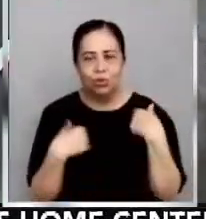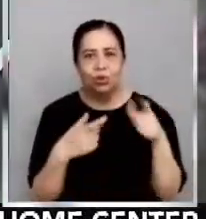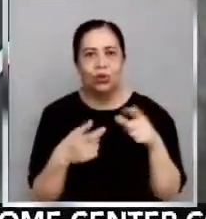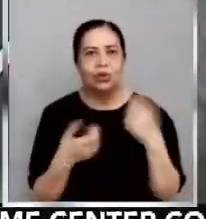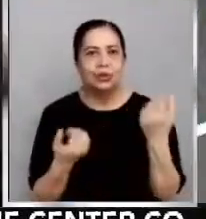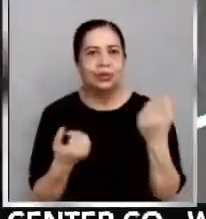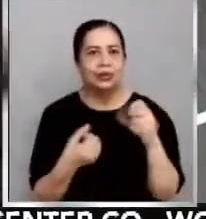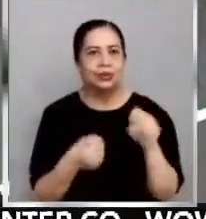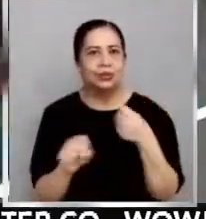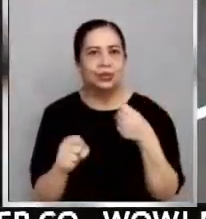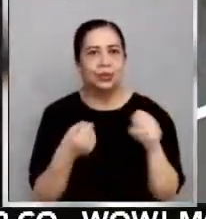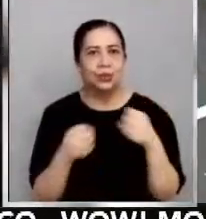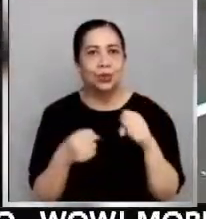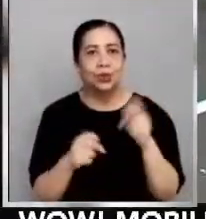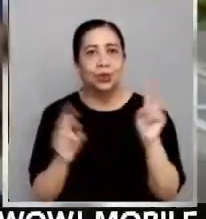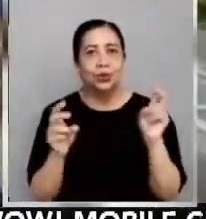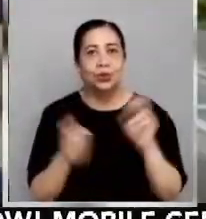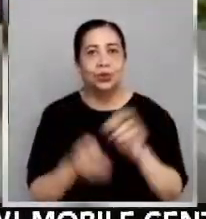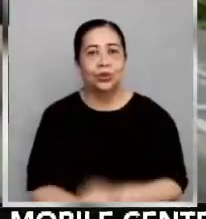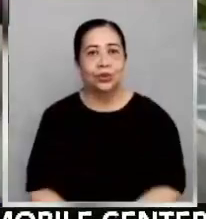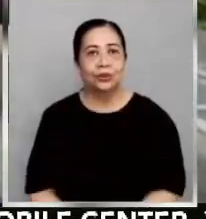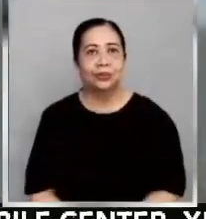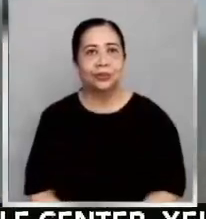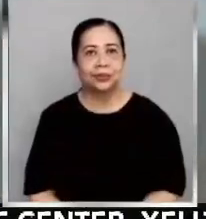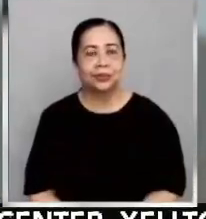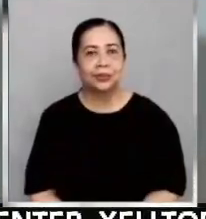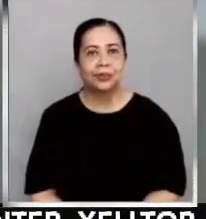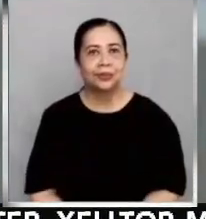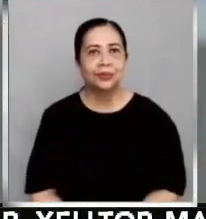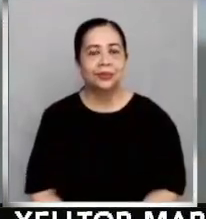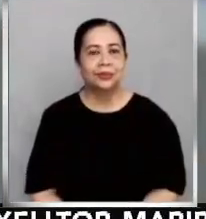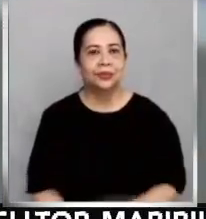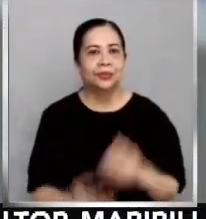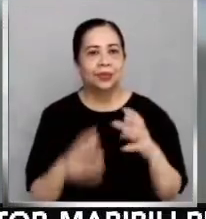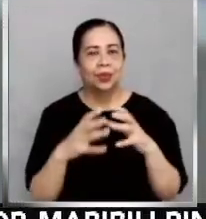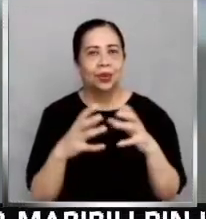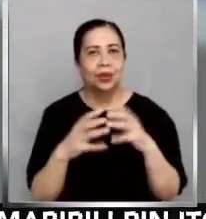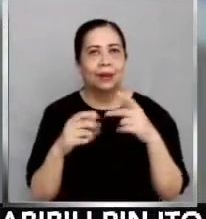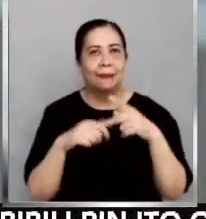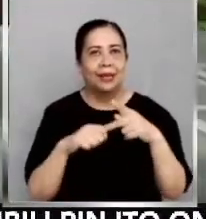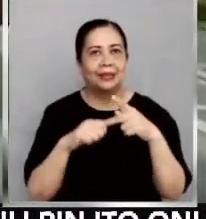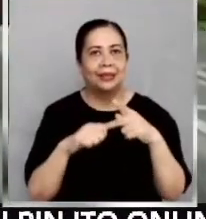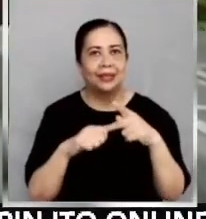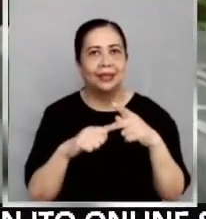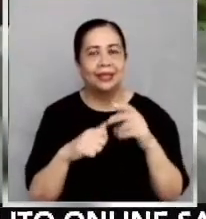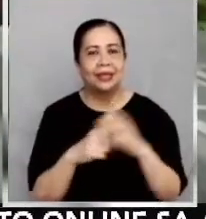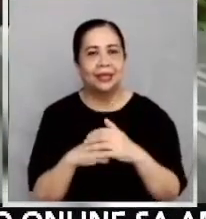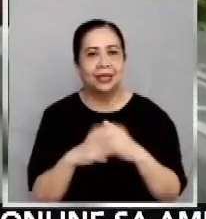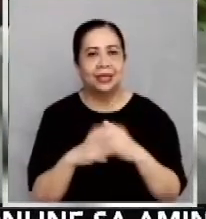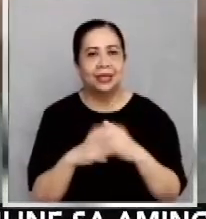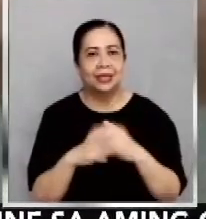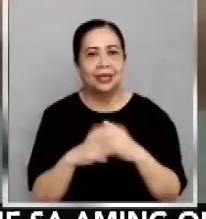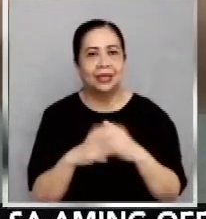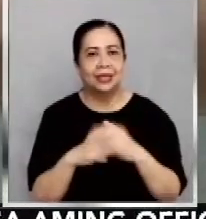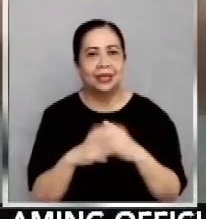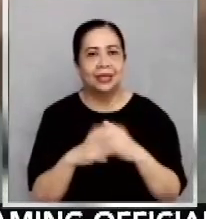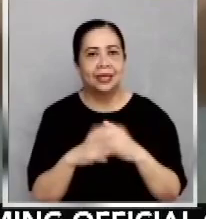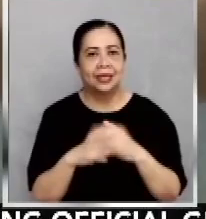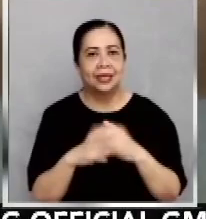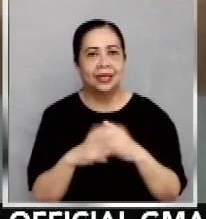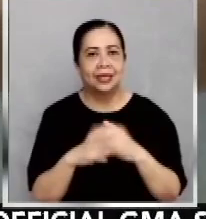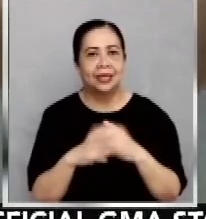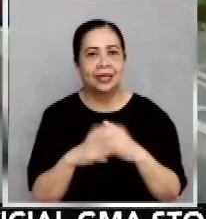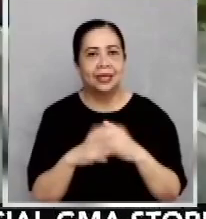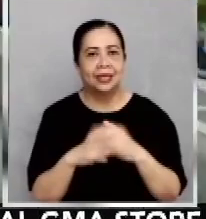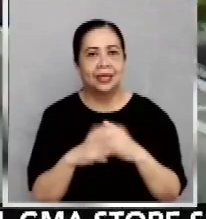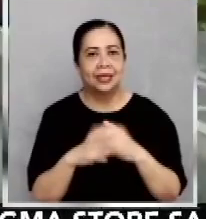Pilipinas, ang pickleball. Kanyan yung itong bola, gawa sa plastic, tapos may mga butas-butas siya. So magaan lang ito. Pati yung kanyang paddle, gawa